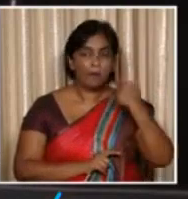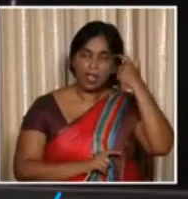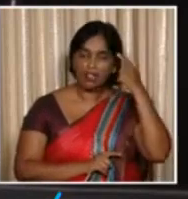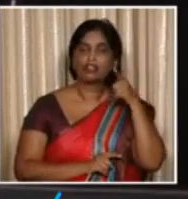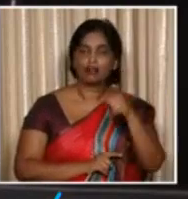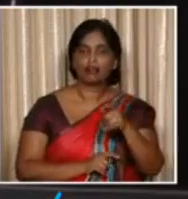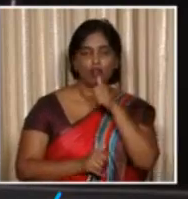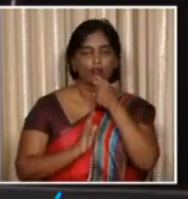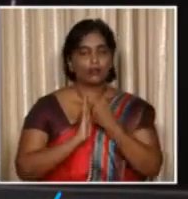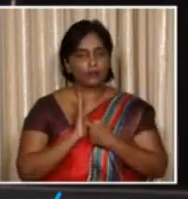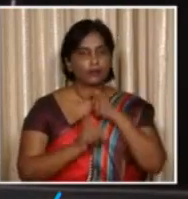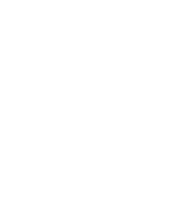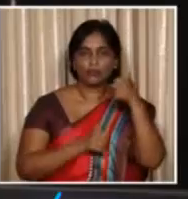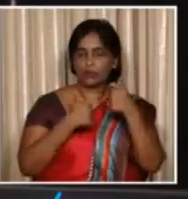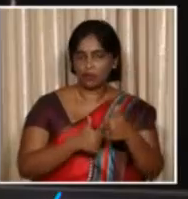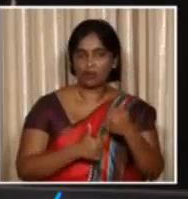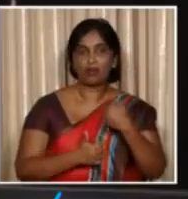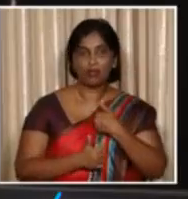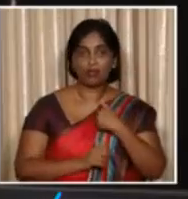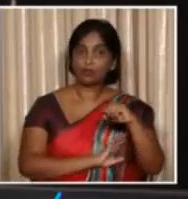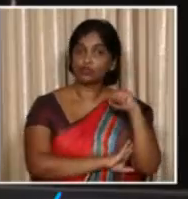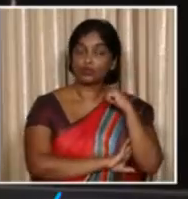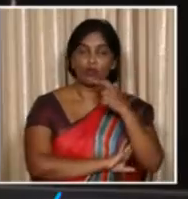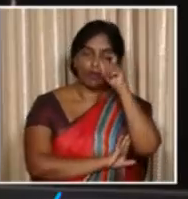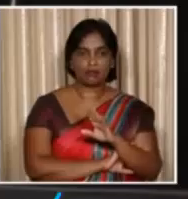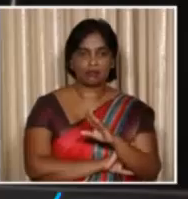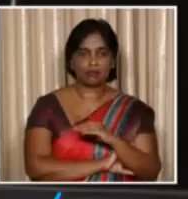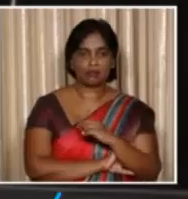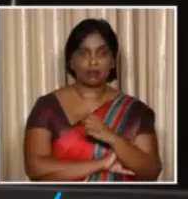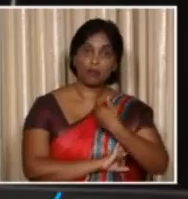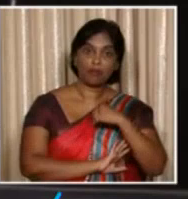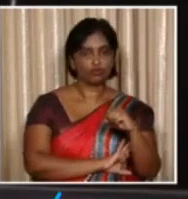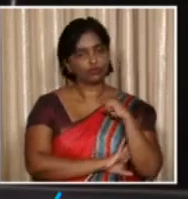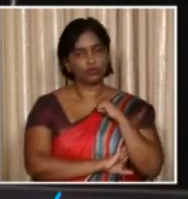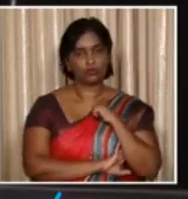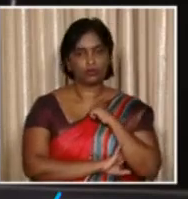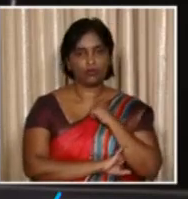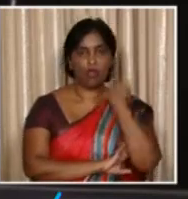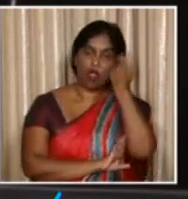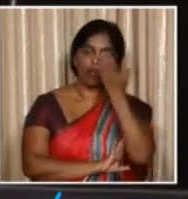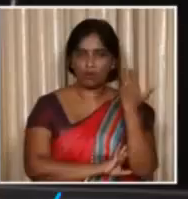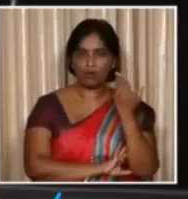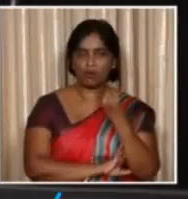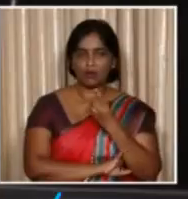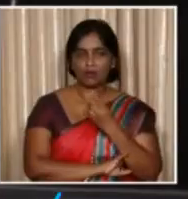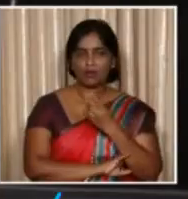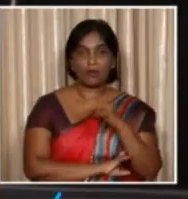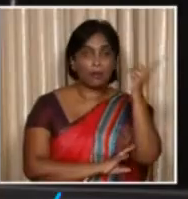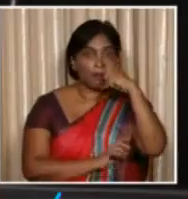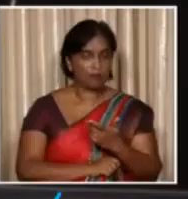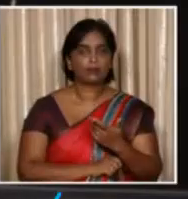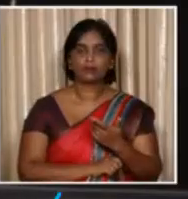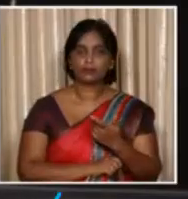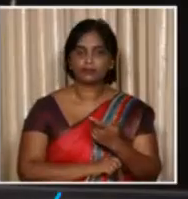ඔබතුමා බොහොම සීලාචාර විදියට කතා කරන්න කෙනෙක් කියලා. මගේ කොන්ද ගැන හොයන්න එන්න එපා කාරුවත්. මගේ කොන්ද ගැන හොයන්න ඕන තරම් අය ඉන්නවා. ඒ නිසා ඒ වැටුප් ලබලා